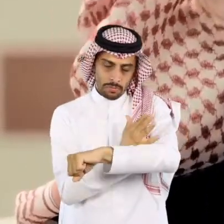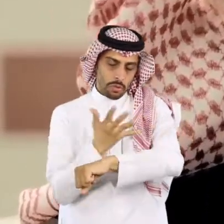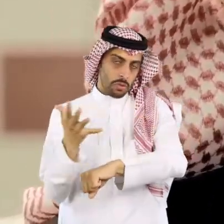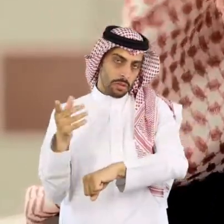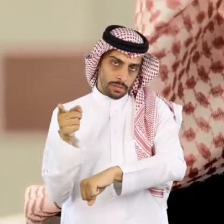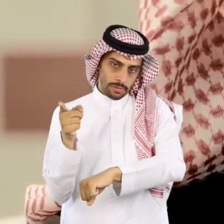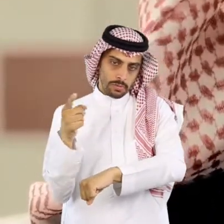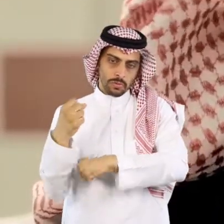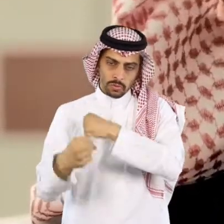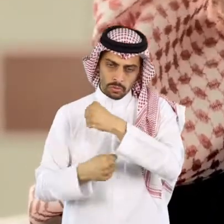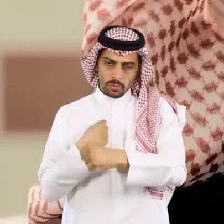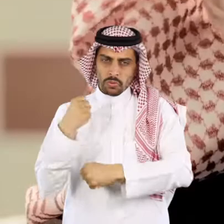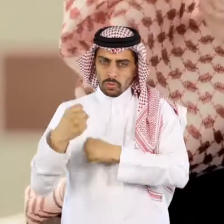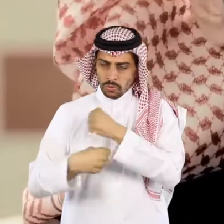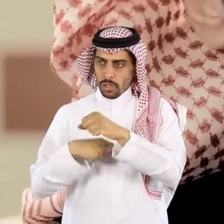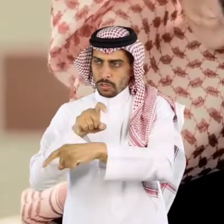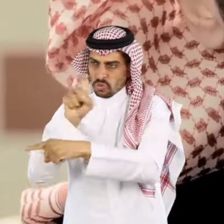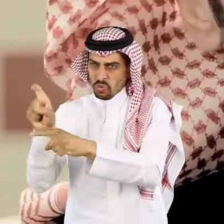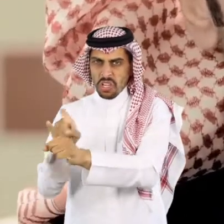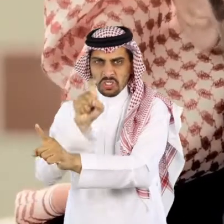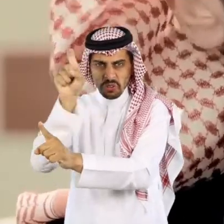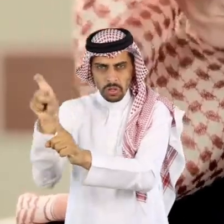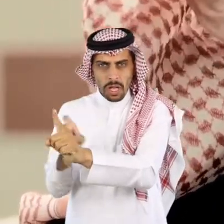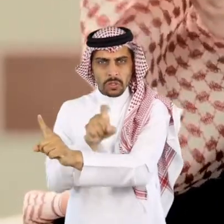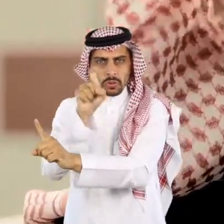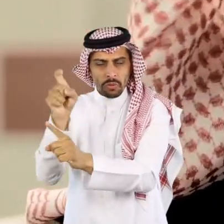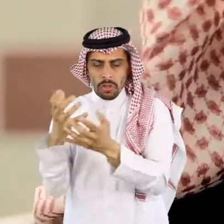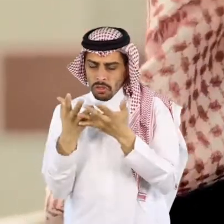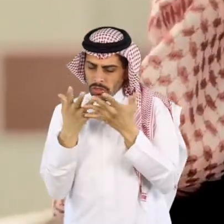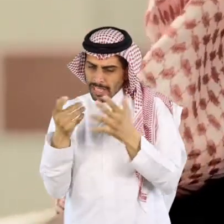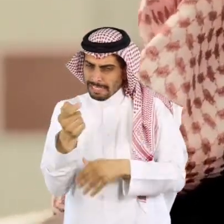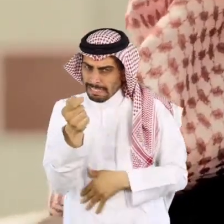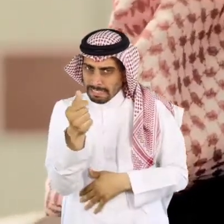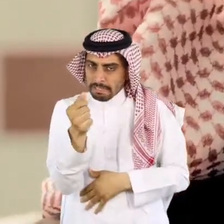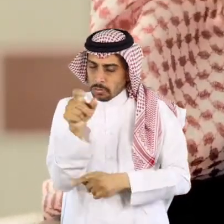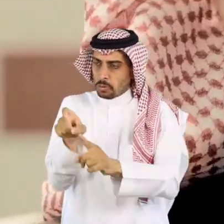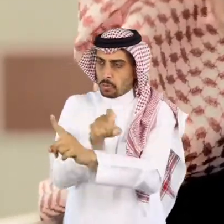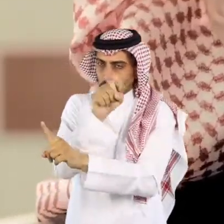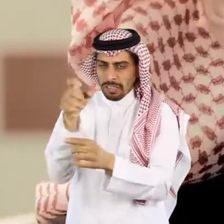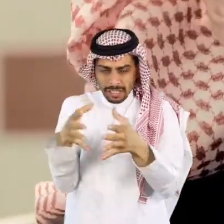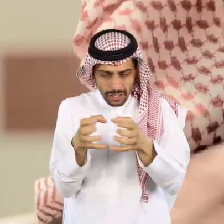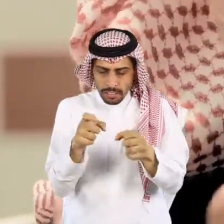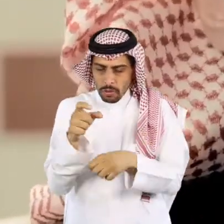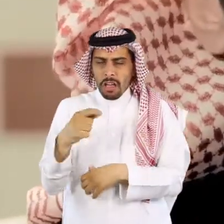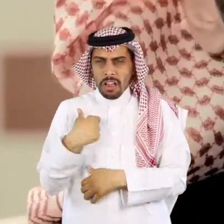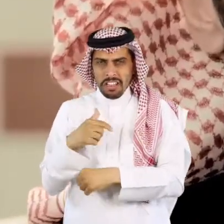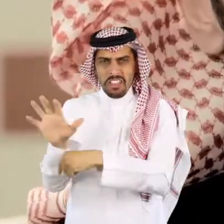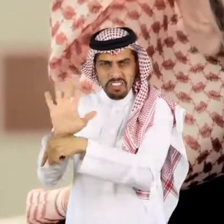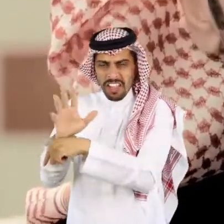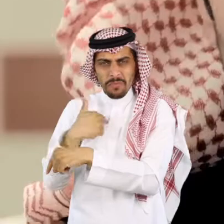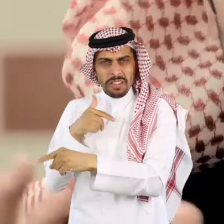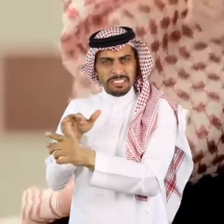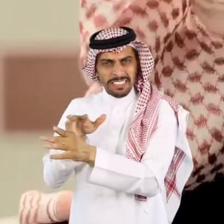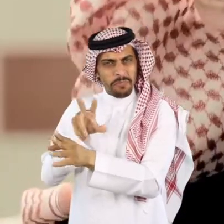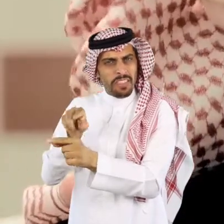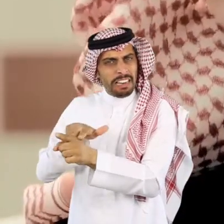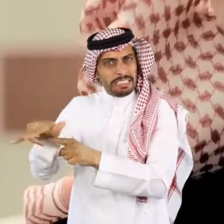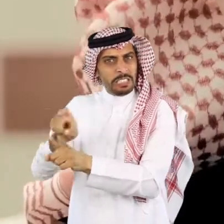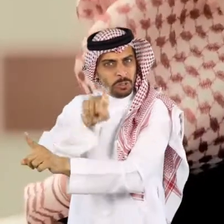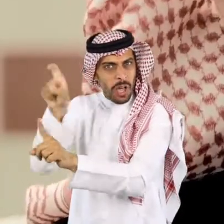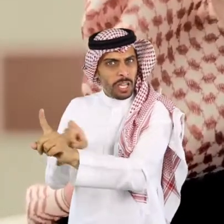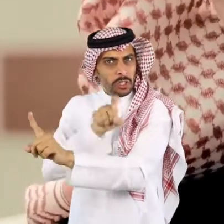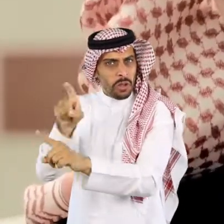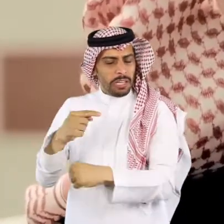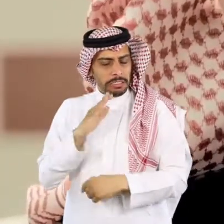تعبته I know myself وأعرف نفسي، تعبته أسأله على كل ديتيل أزعجته صراحة، وهو ما قصر